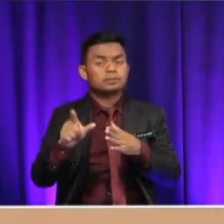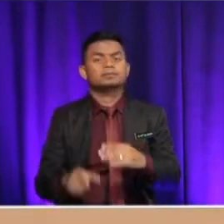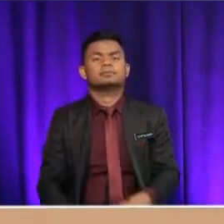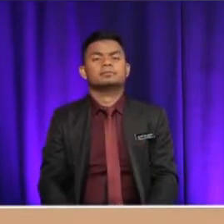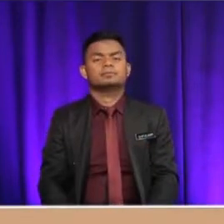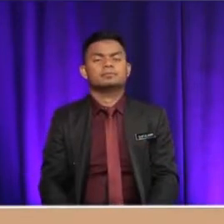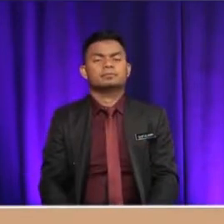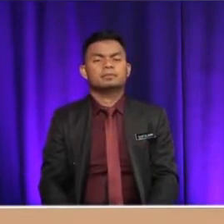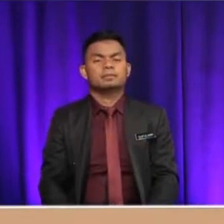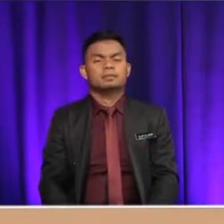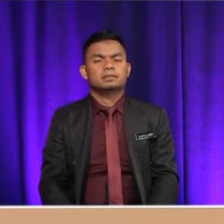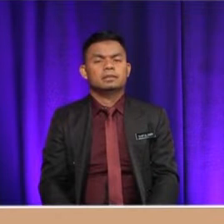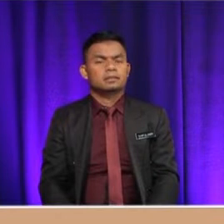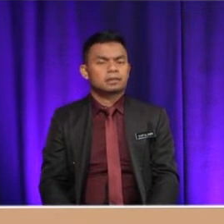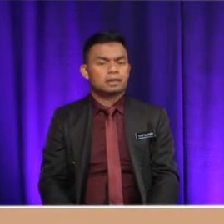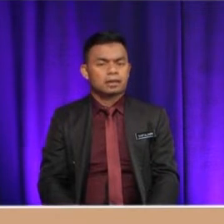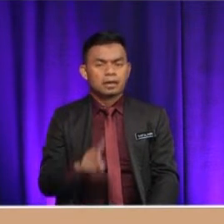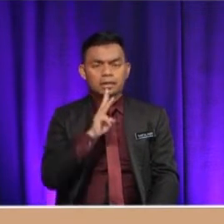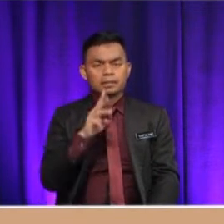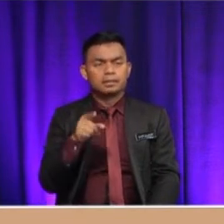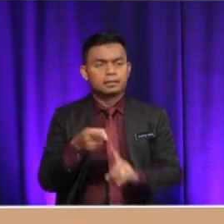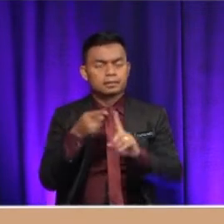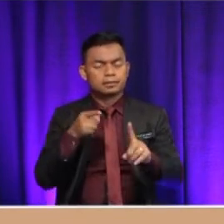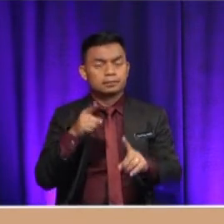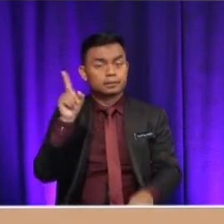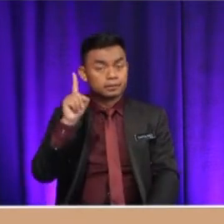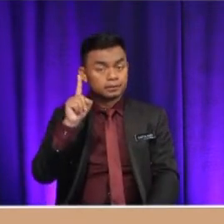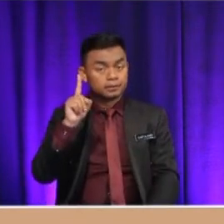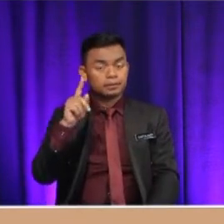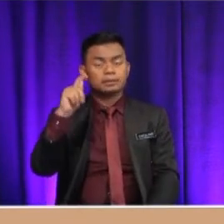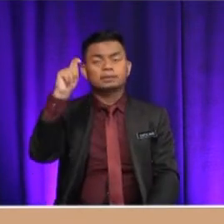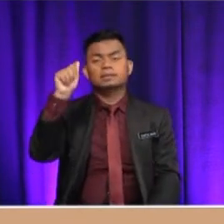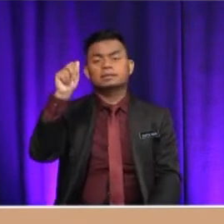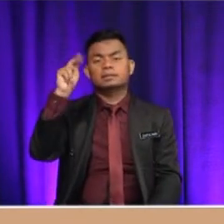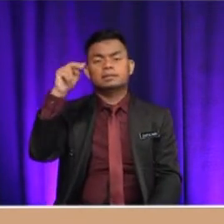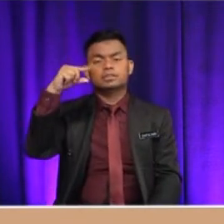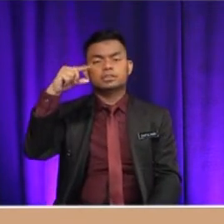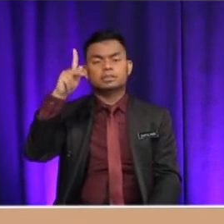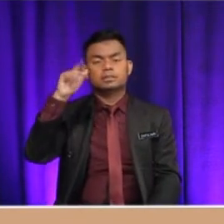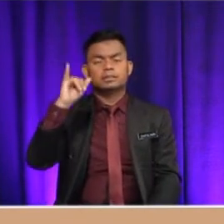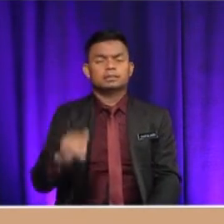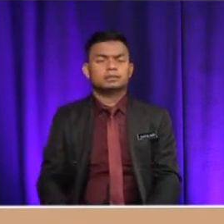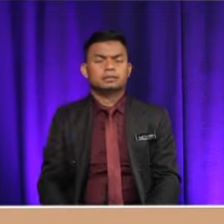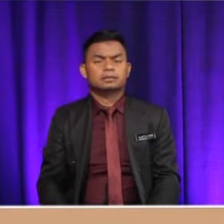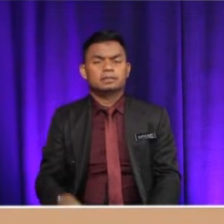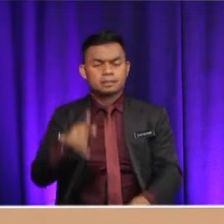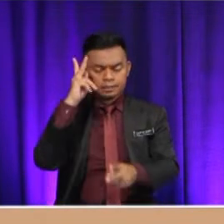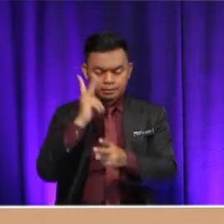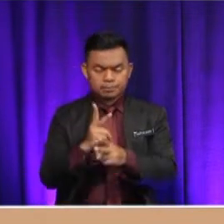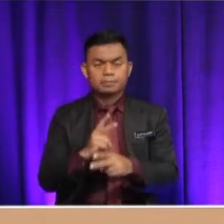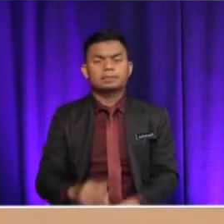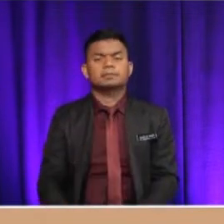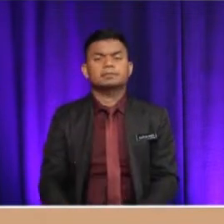Alright, bagus Sean. Daripada tangki simpanan air. Okey, semua pipe yang keluar daripada